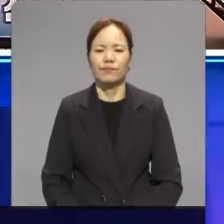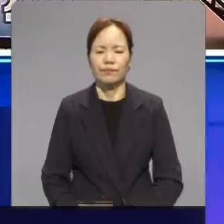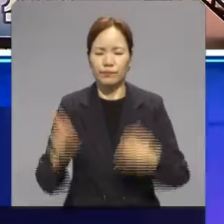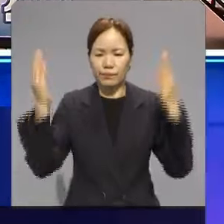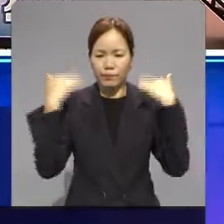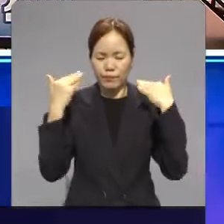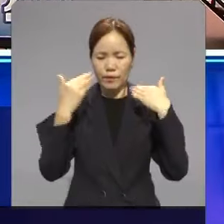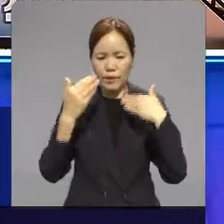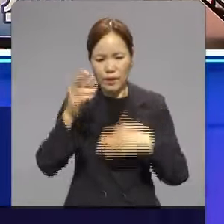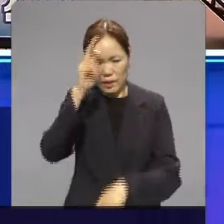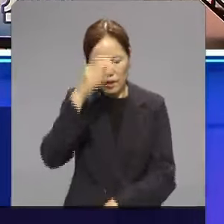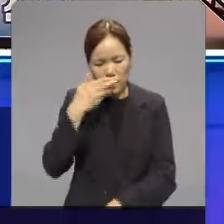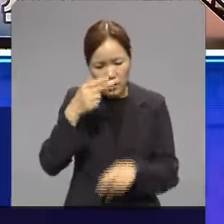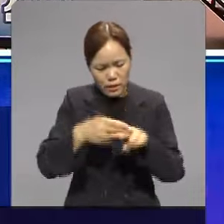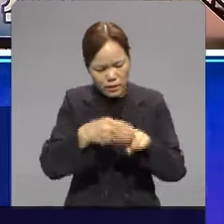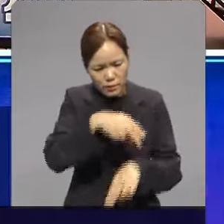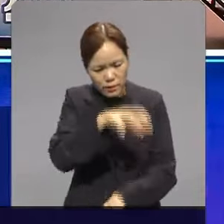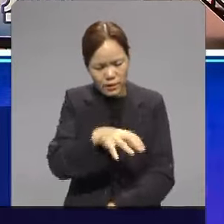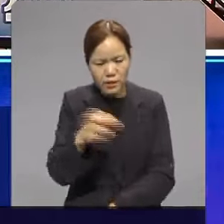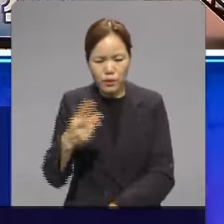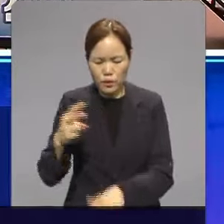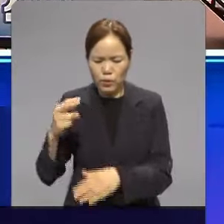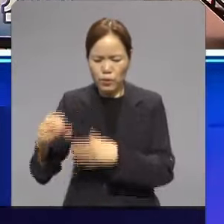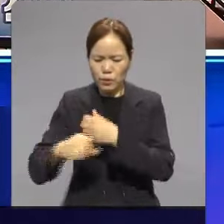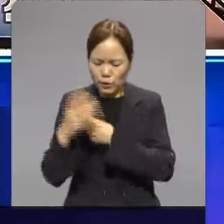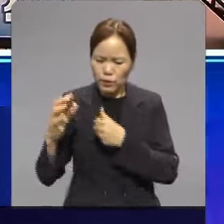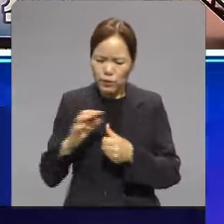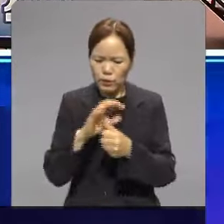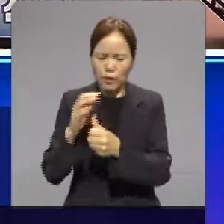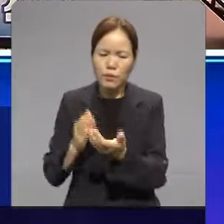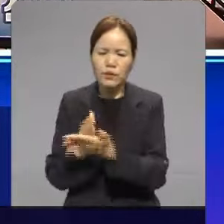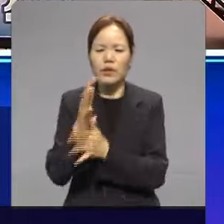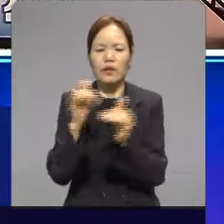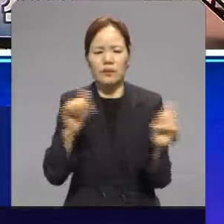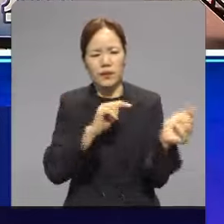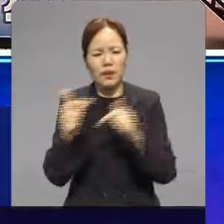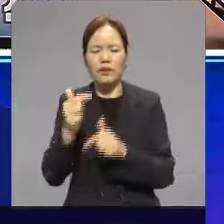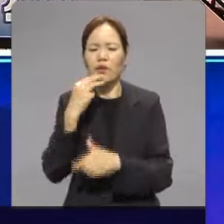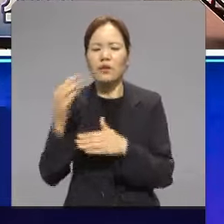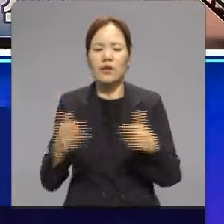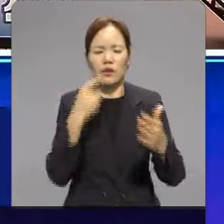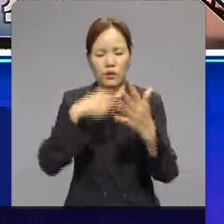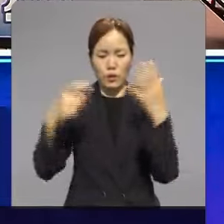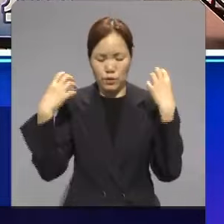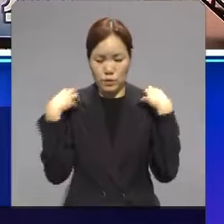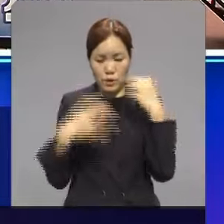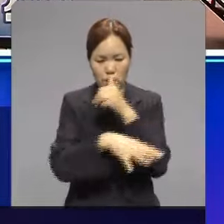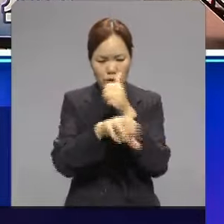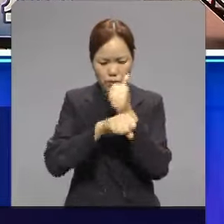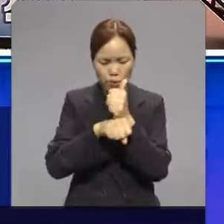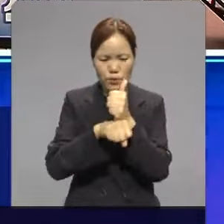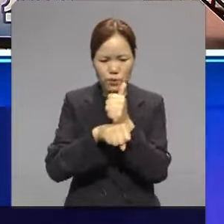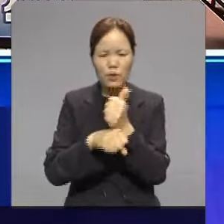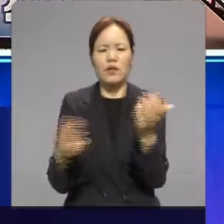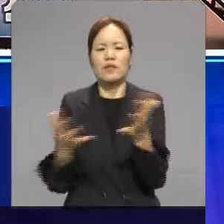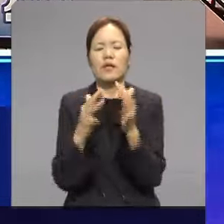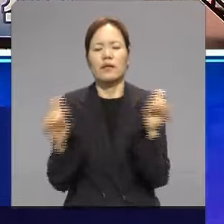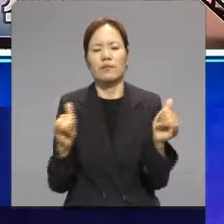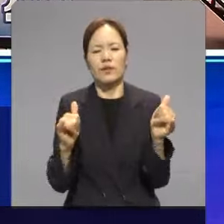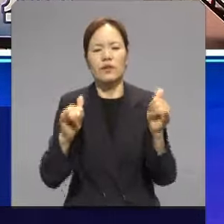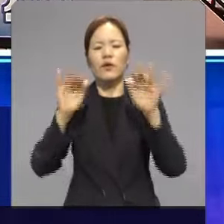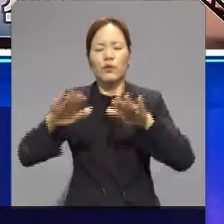네, 학교 급식실 조리사와 초등 돌봄 전담사 등 경기도 교육청 소속 교육 공무직들이 오늘